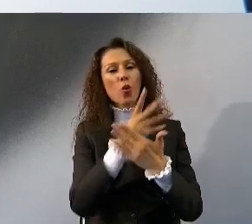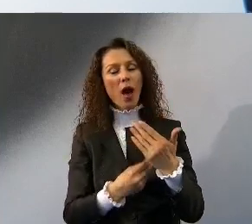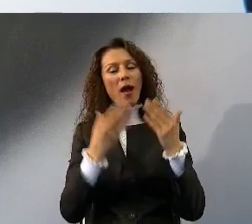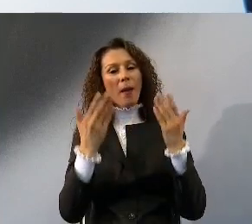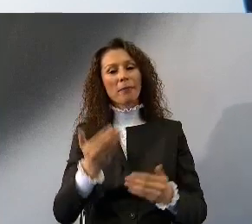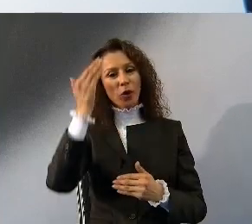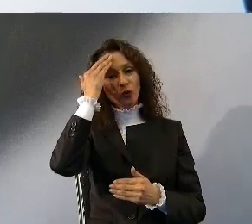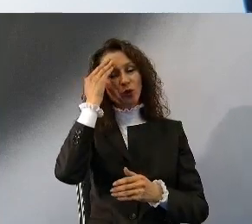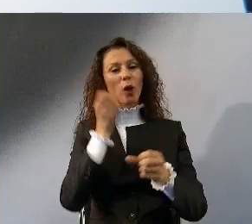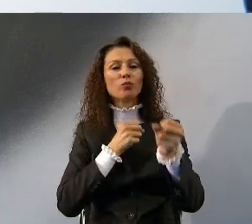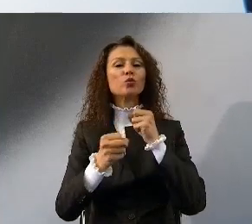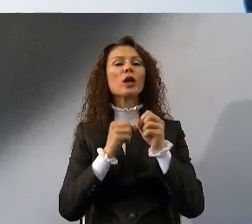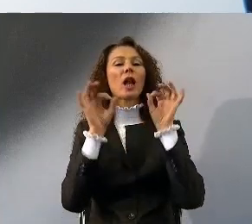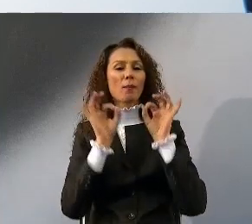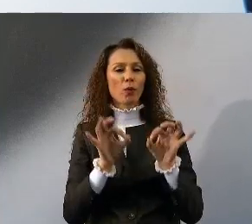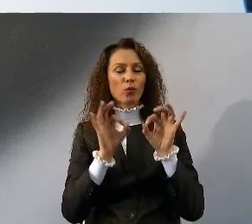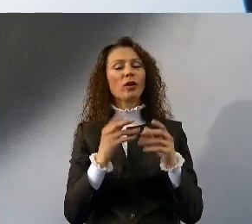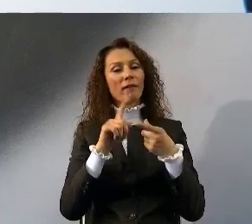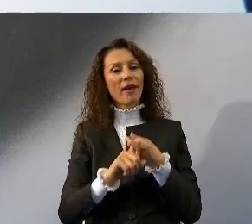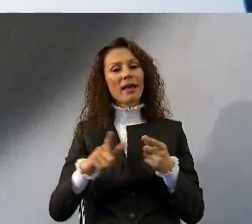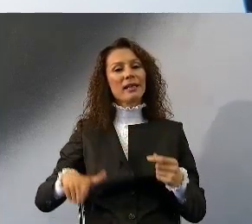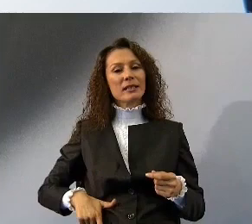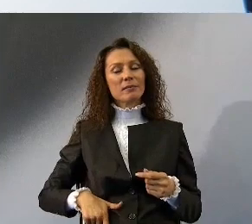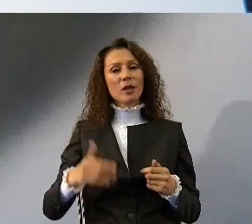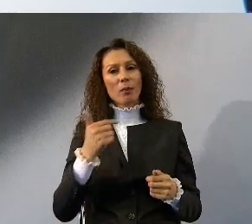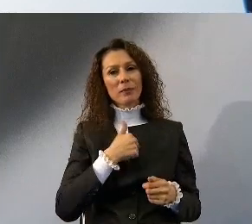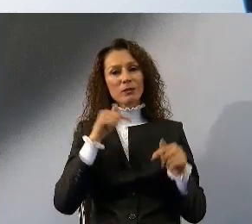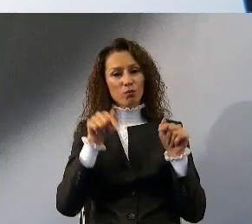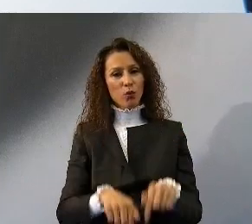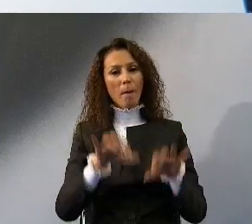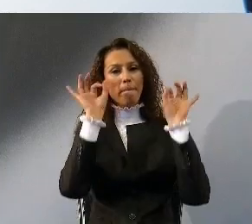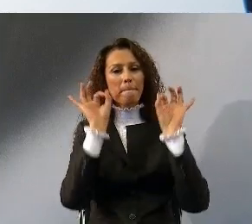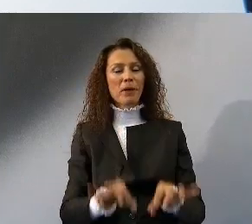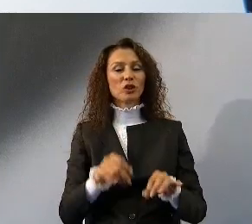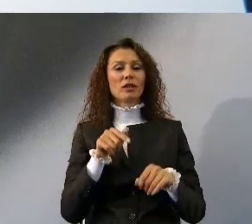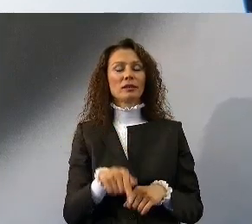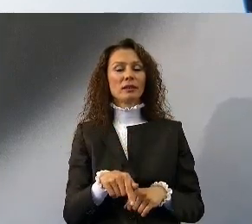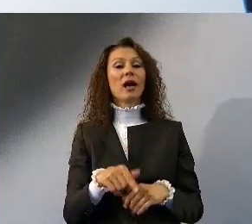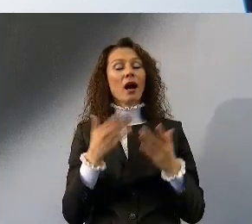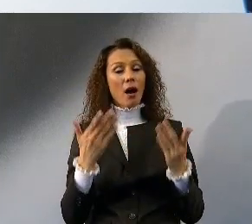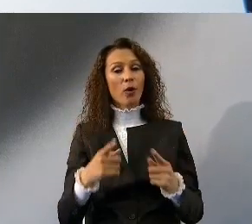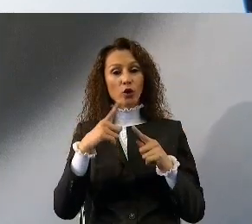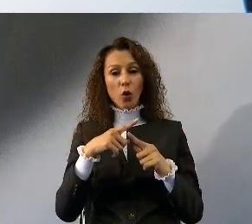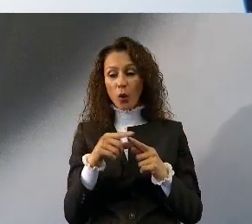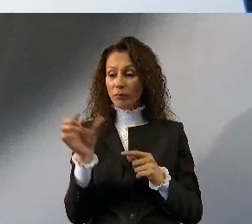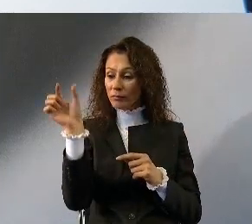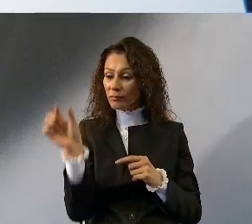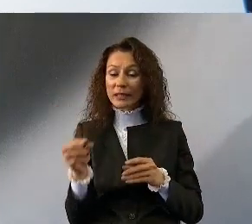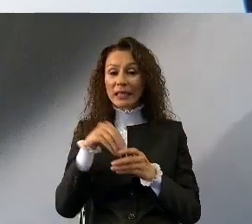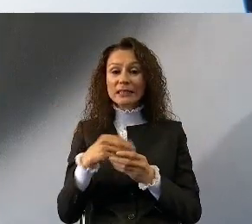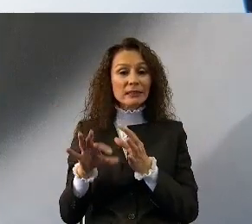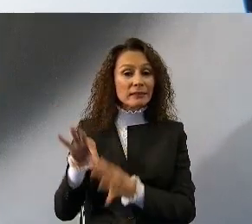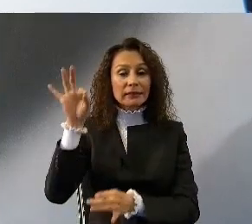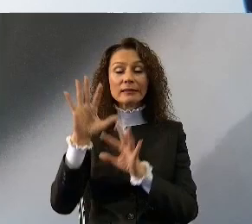yoksullukla mücadele etmemiz mümkün ve İzmir'de bunu biz başlatmış durumdayız. Ama eğer tohumun karakterinden farklı